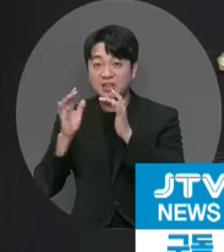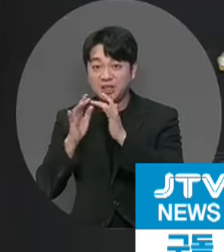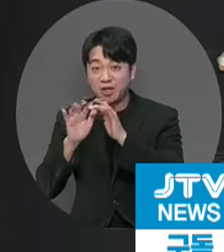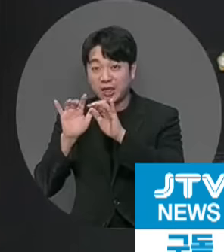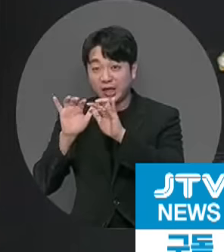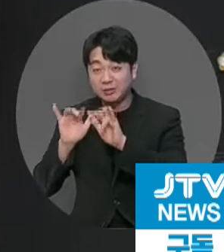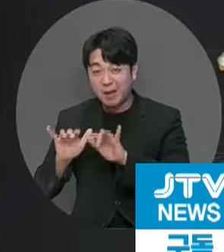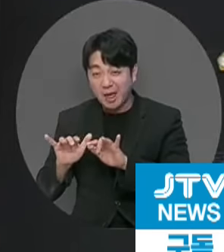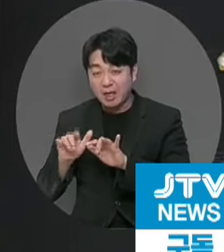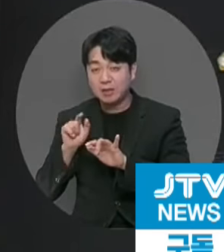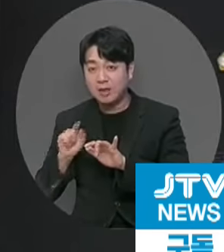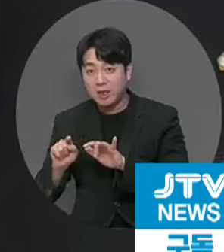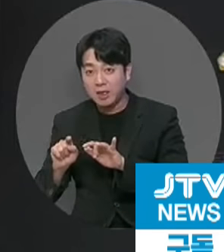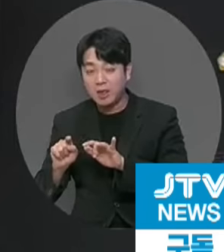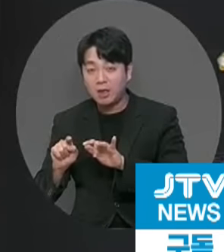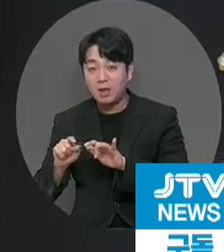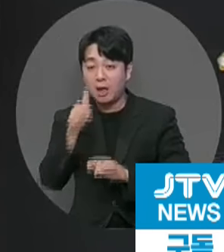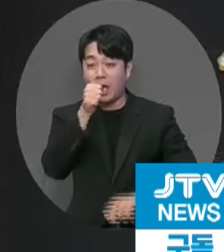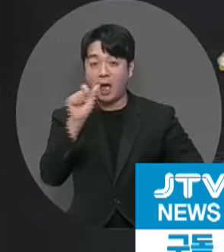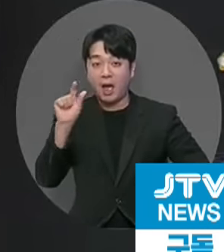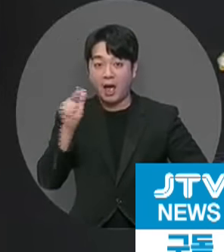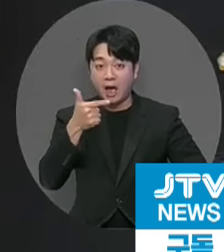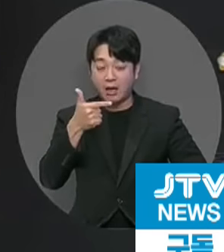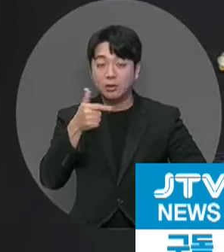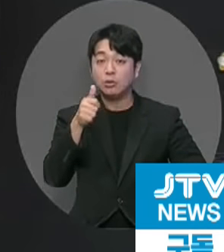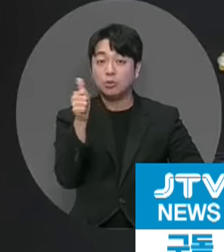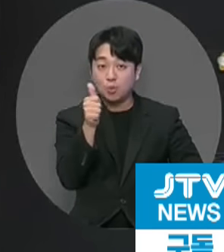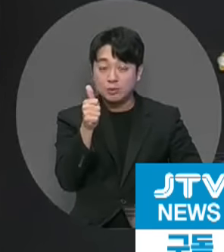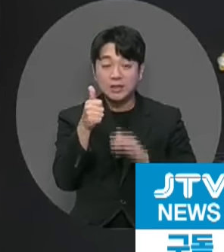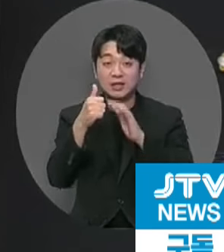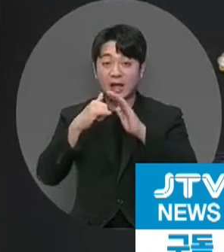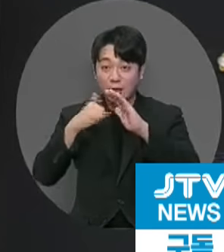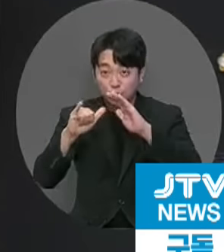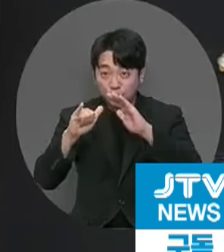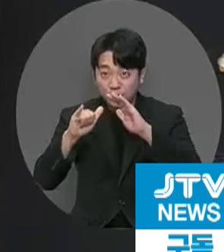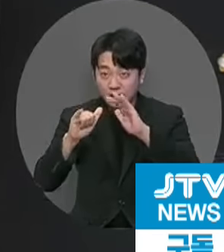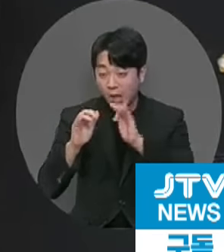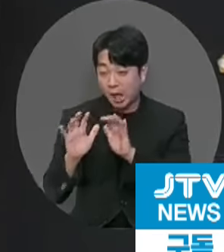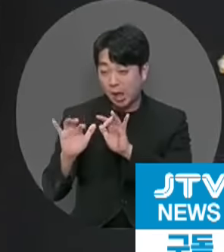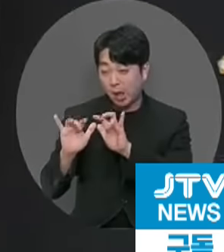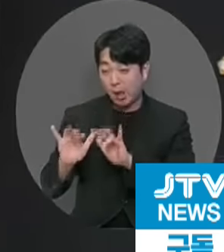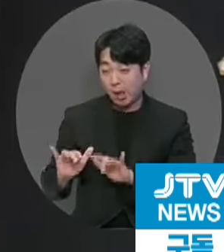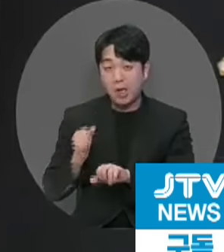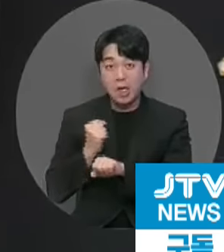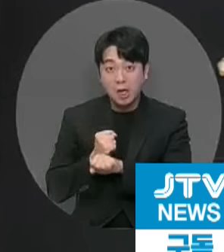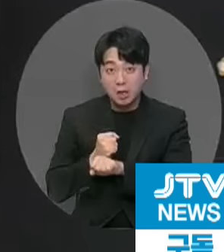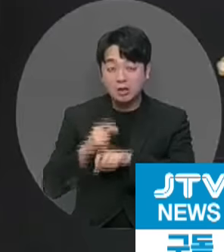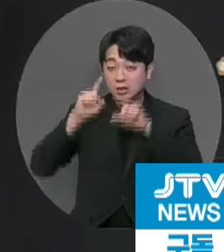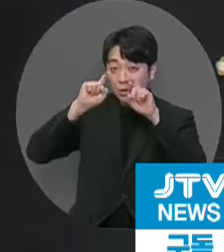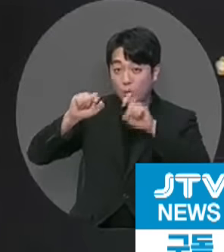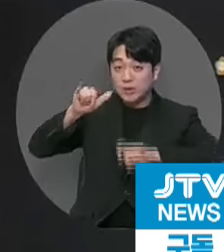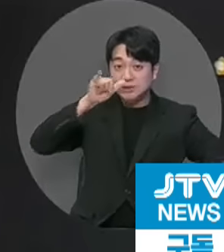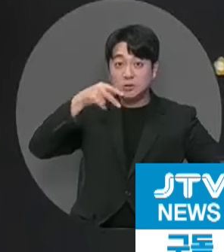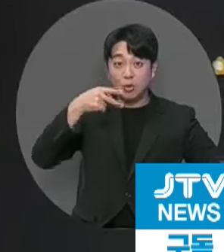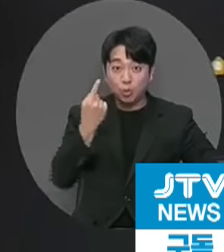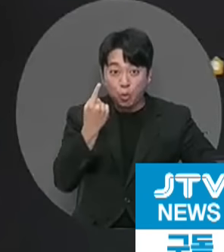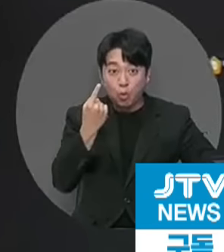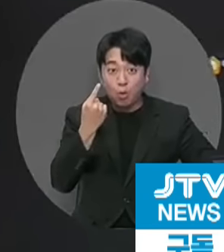드루킹이죠. 그렇게 문제 삼았던 그런 일이 벌어져도 민주당은 아무도 얘기하지 않았습니다. 예, 그래서